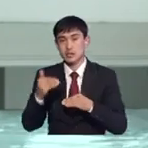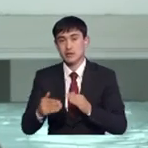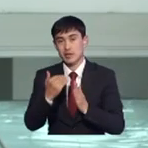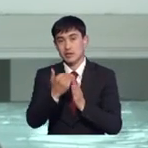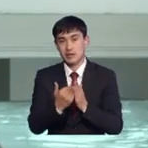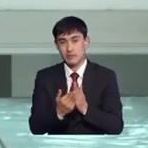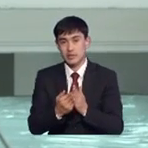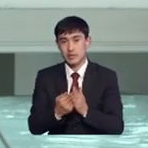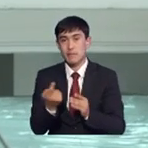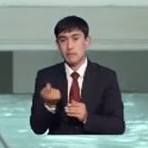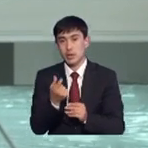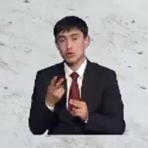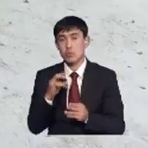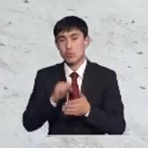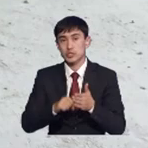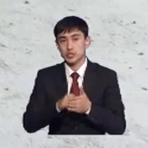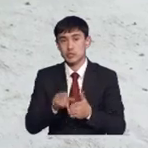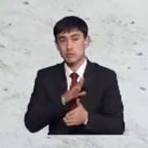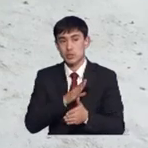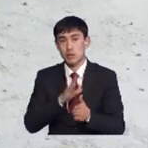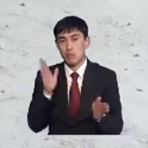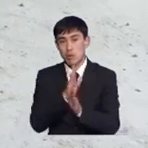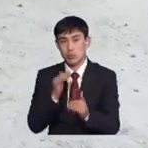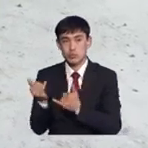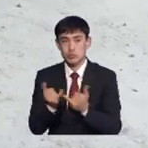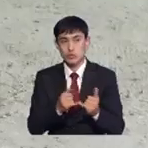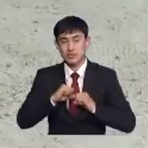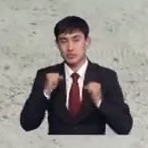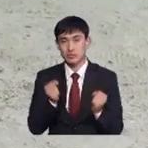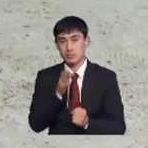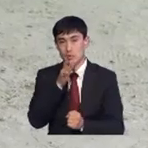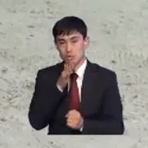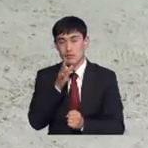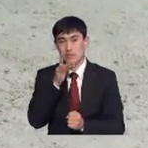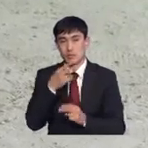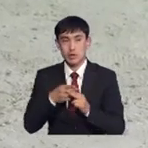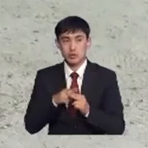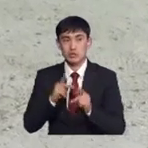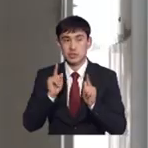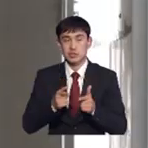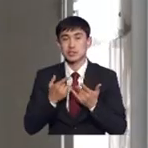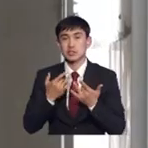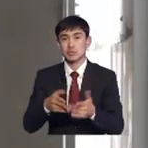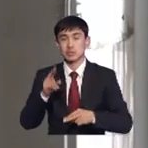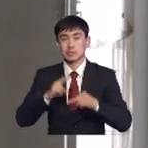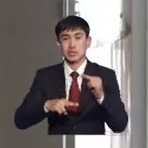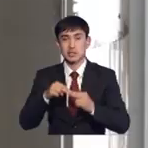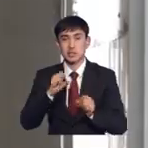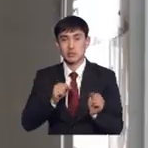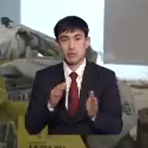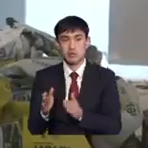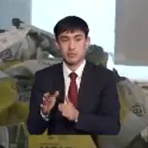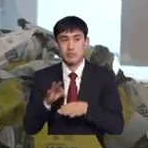графика незначительное. А причиной тому стали погодные условия в зимний период, во время которых, согласно требованиям строительных